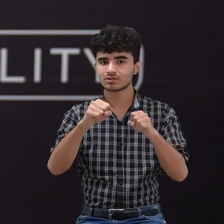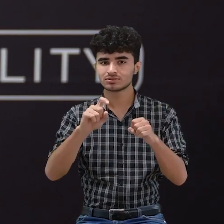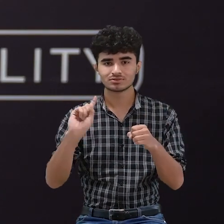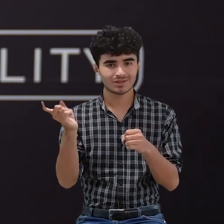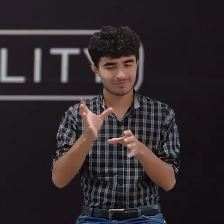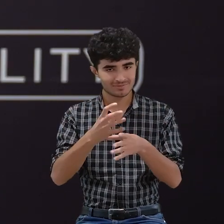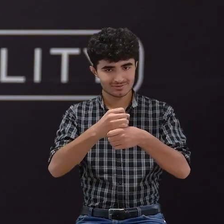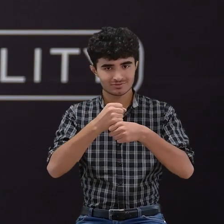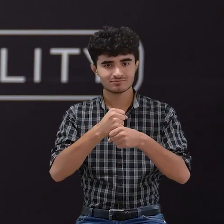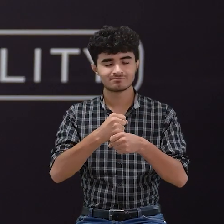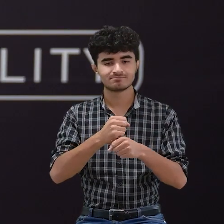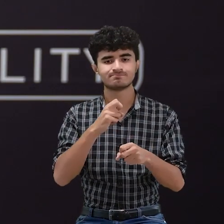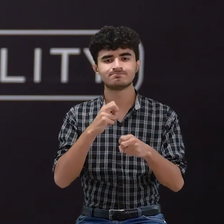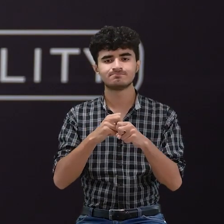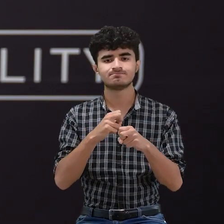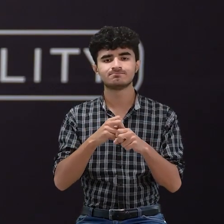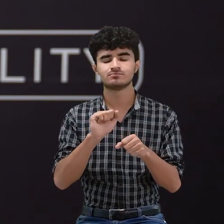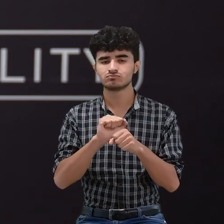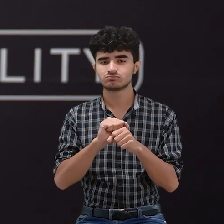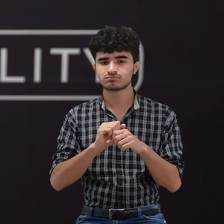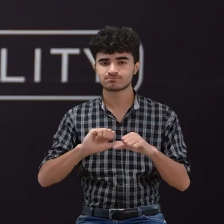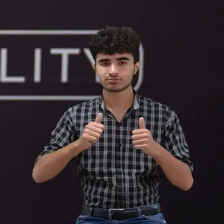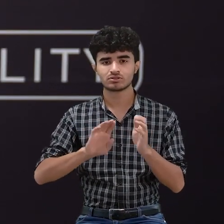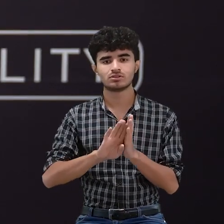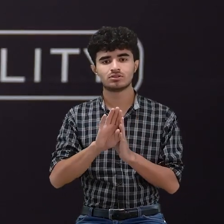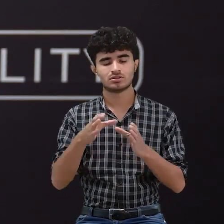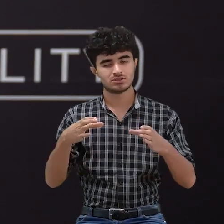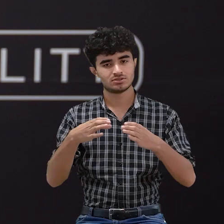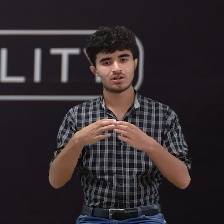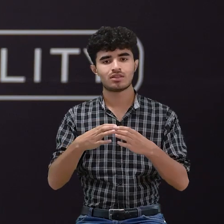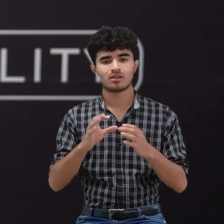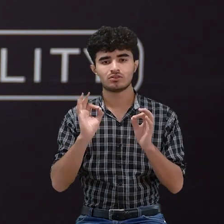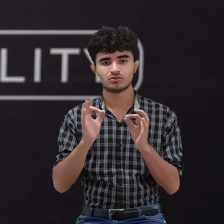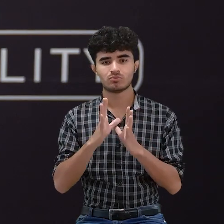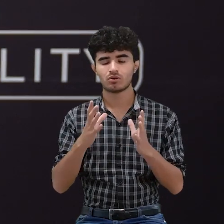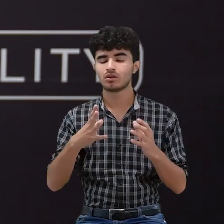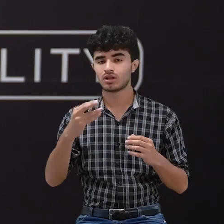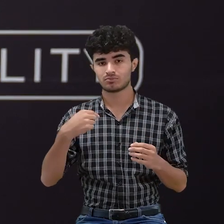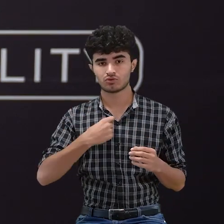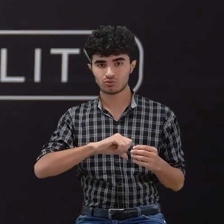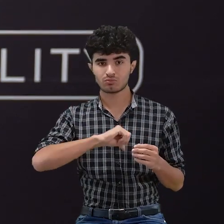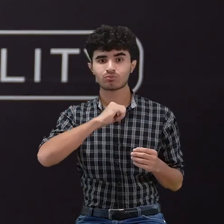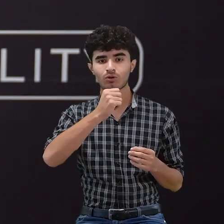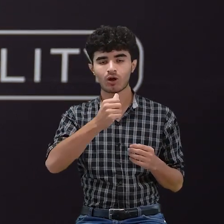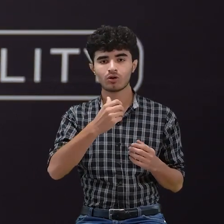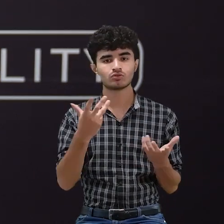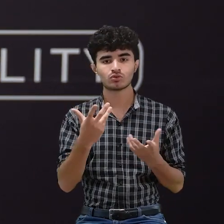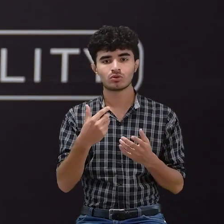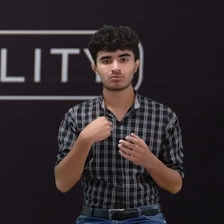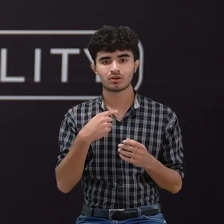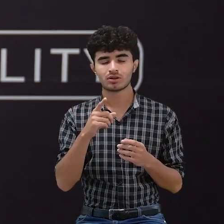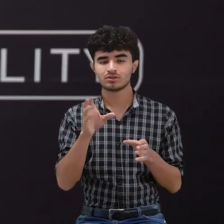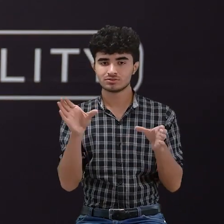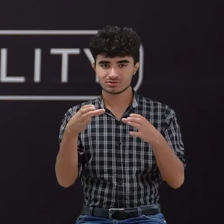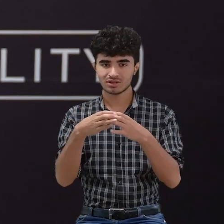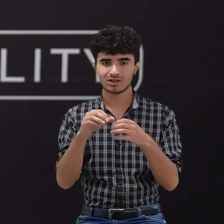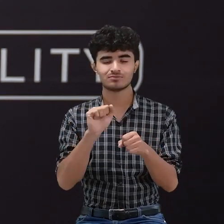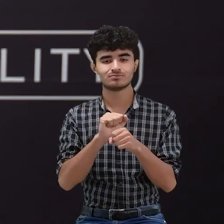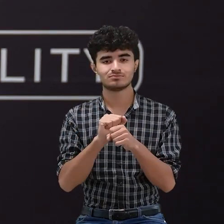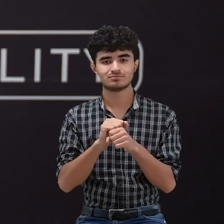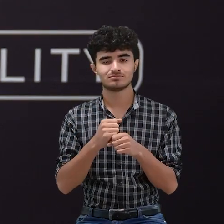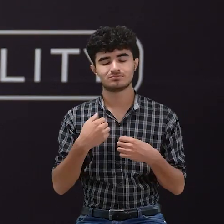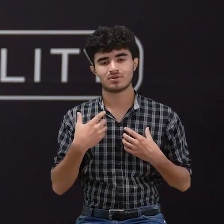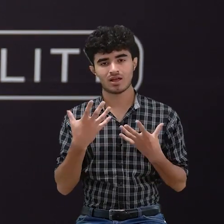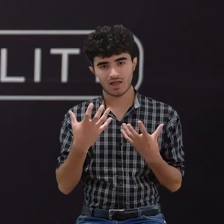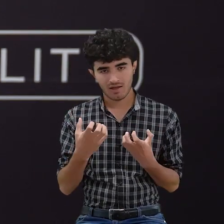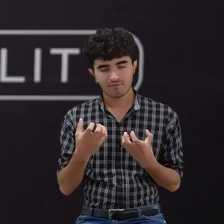بانا کے حصہ ہیں، اور مجھے فخر ہے کہ میں بھی ان کے ساتھ